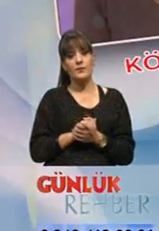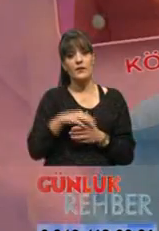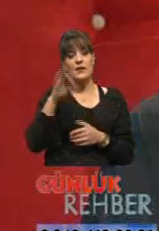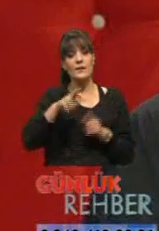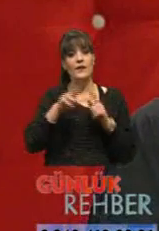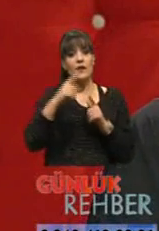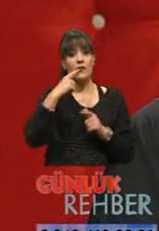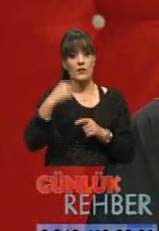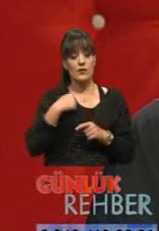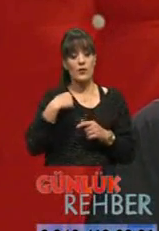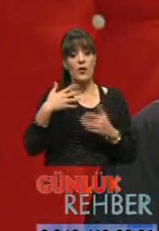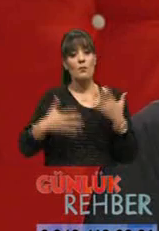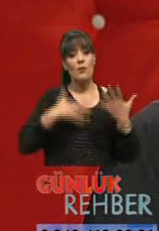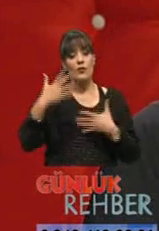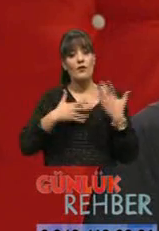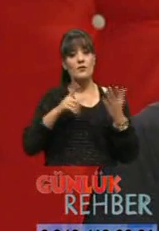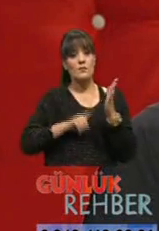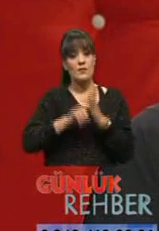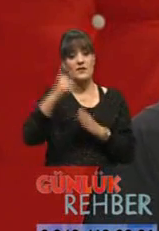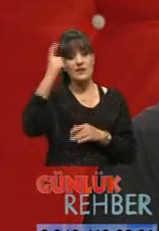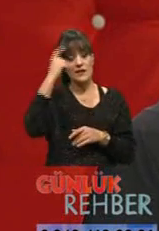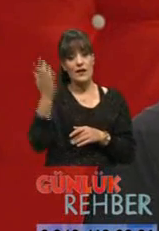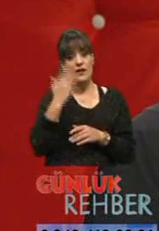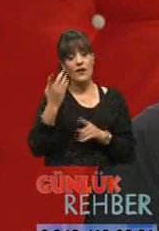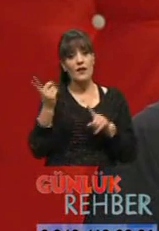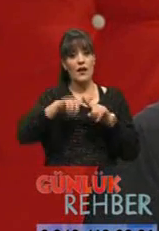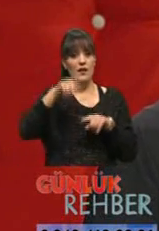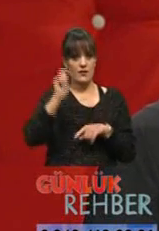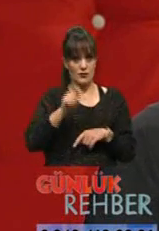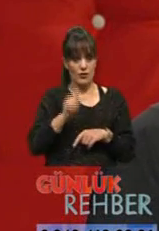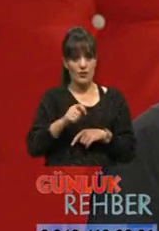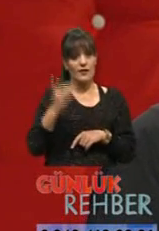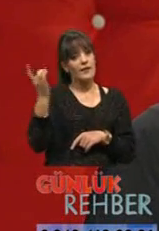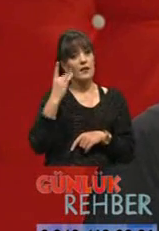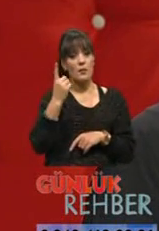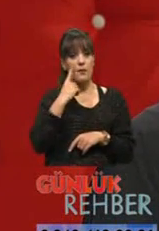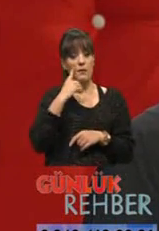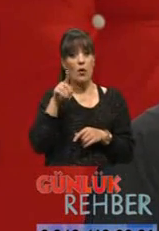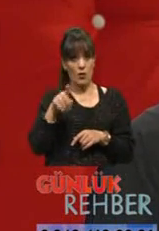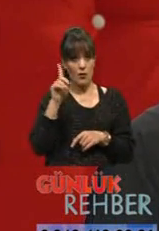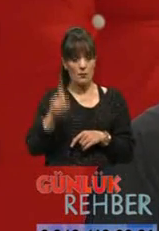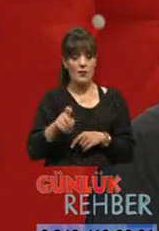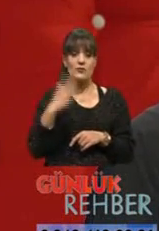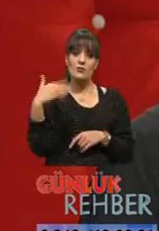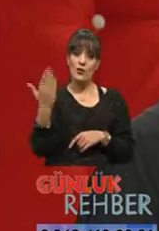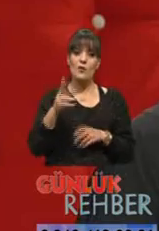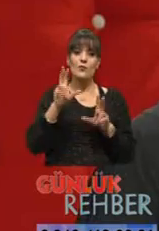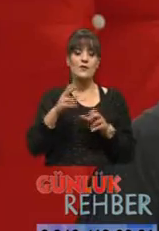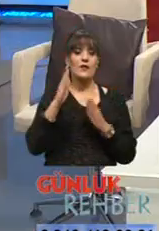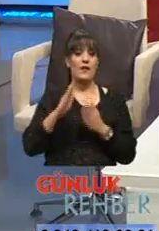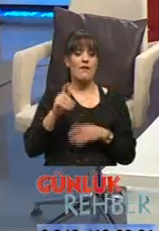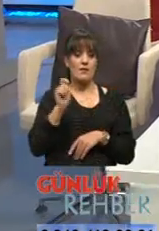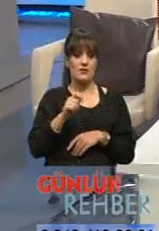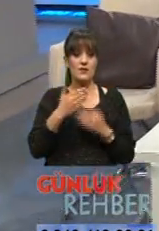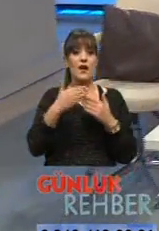Efendim şimdi Nihal diyor ki motivasyon başarıyı zeka kadar etkiliyor. Dinleyelim bakalım öyle miymiş. Sonra müzikle devam edeceğiz.